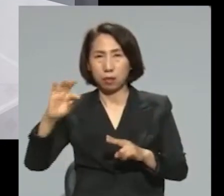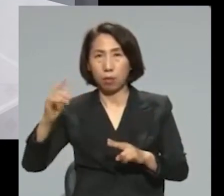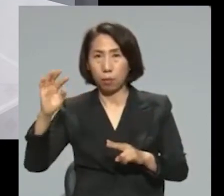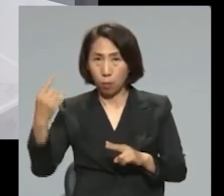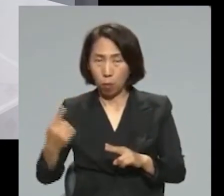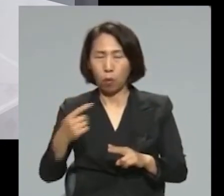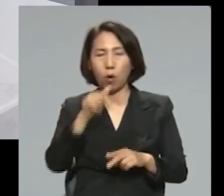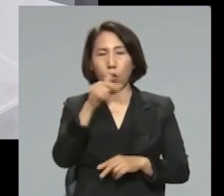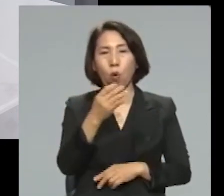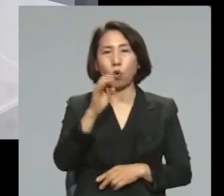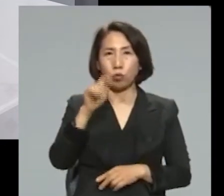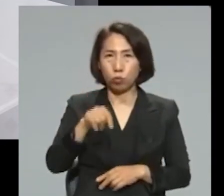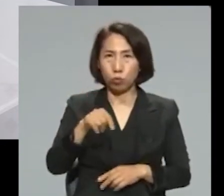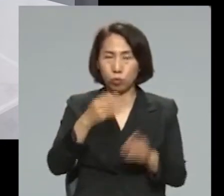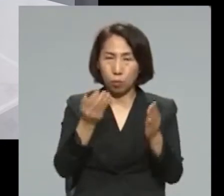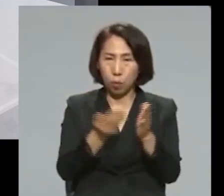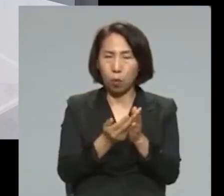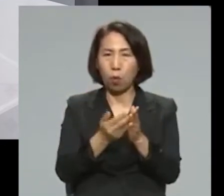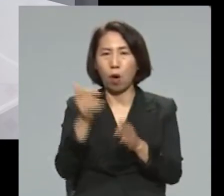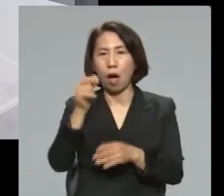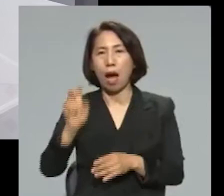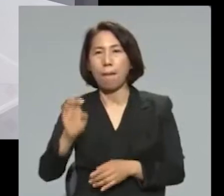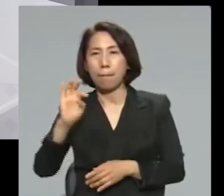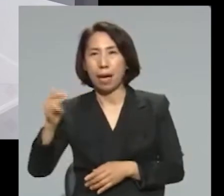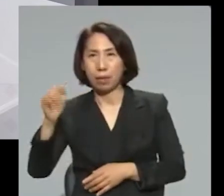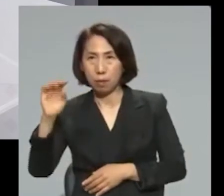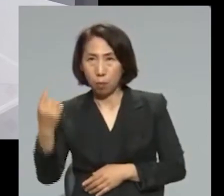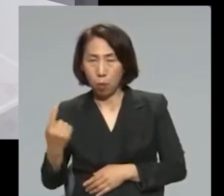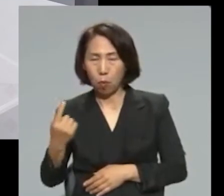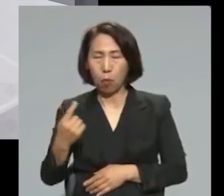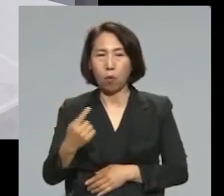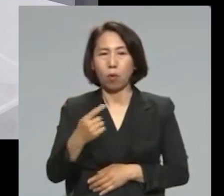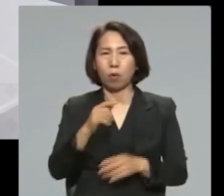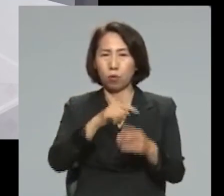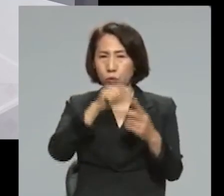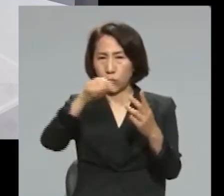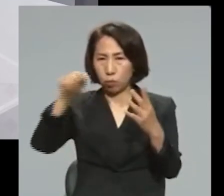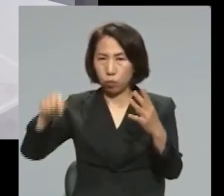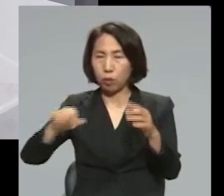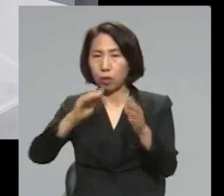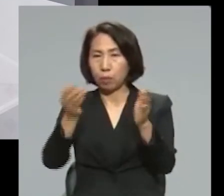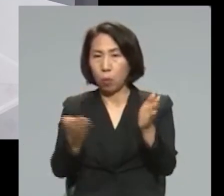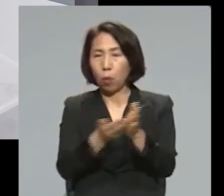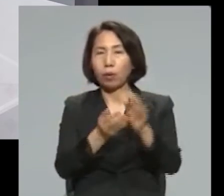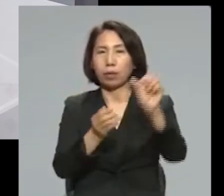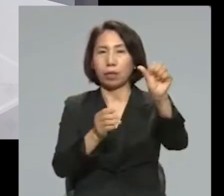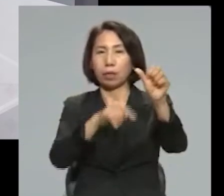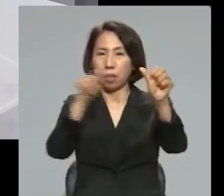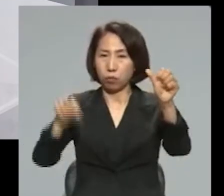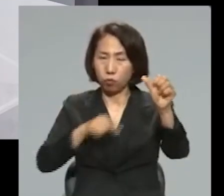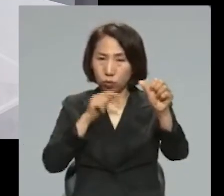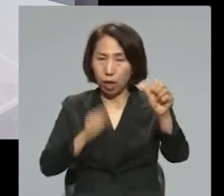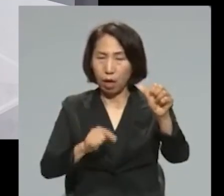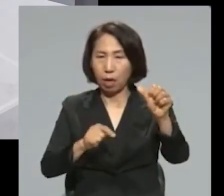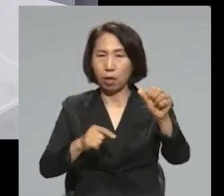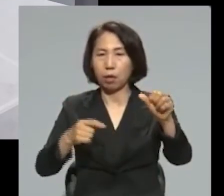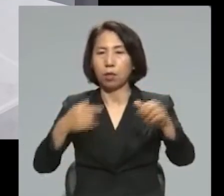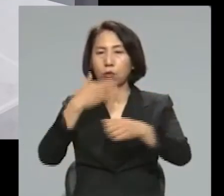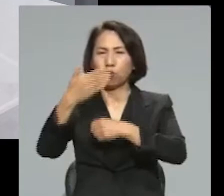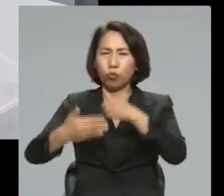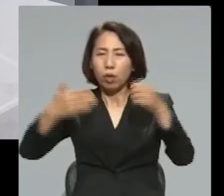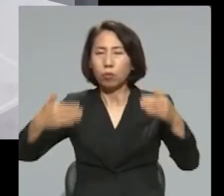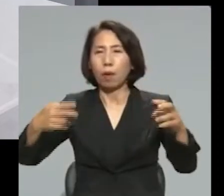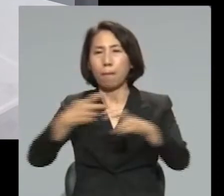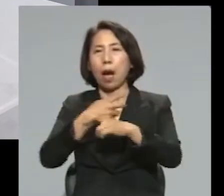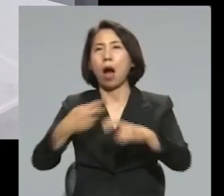공주보, 낙동강 창녕 함안보, 합천의 창녕보 중 유일하게 9년 동안 차량 통행이 되지